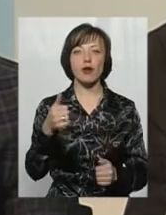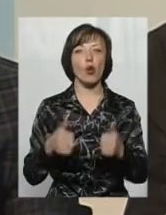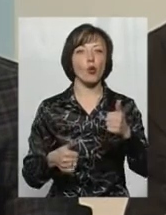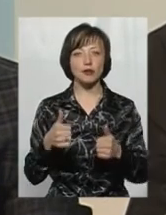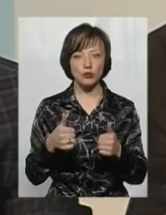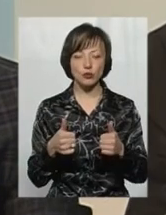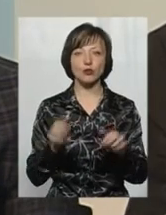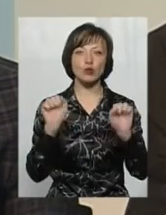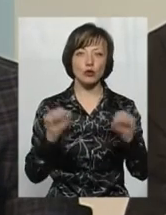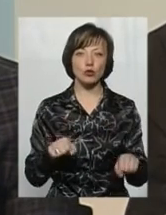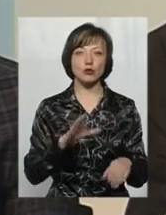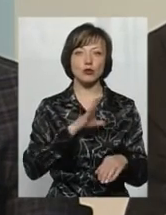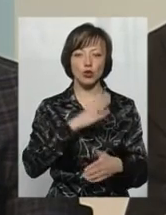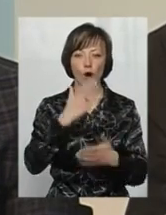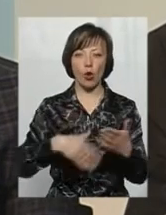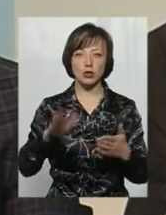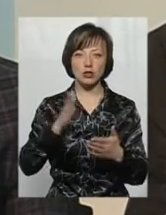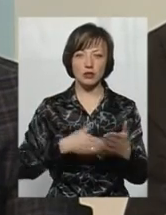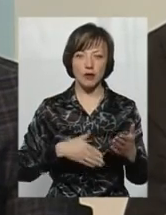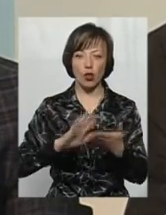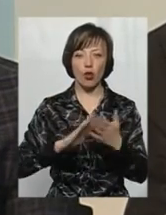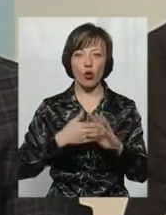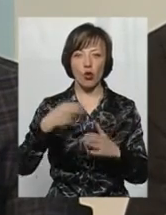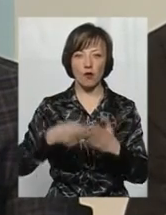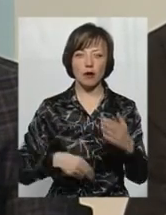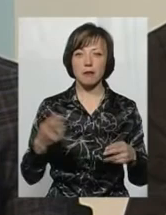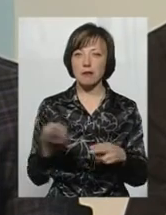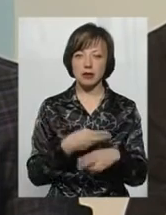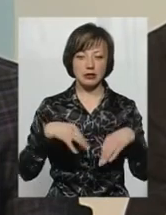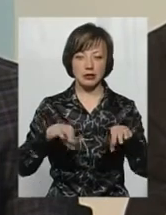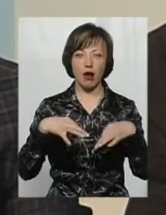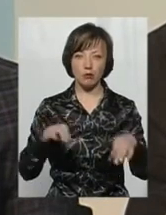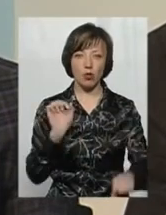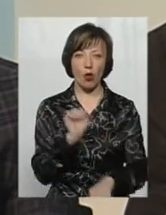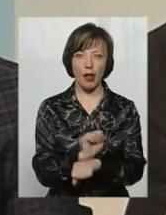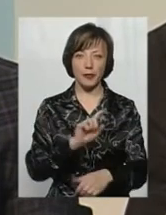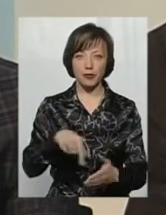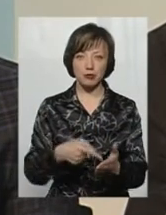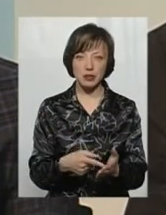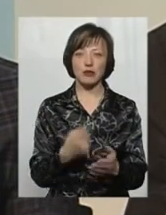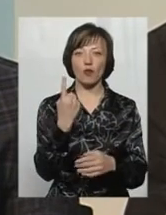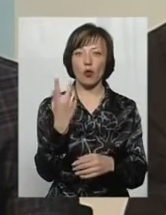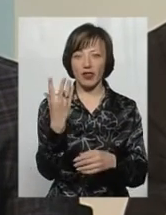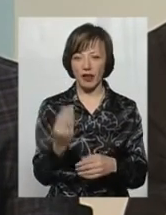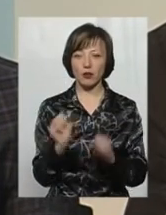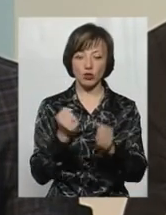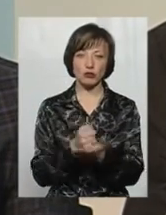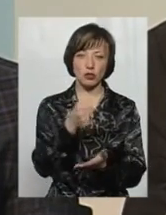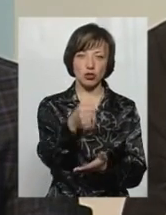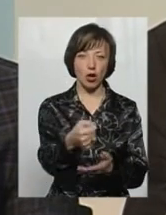з перевізником може бути розірваний договір без транспортного колапсу в місті. Ми в той же день можемо